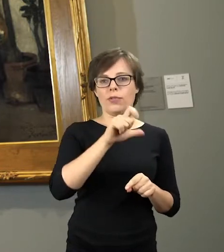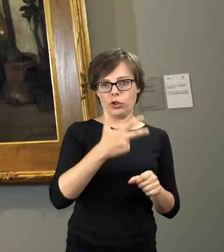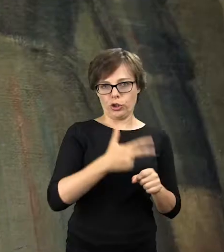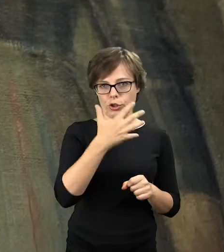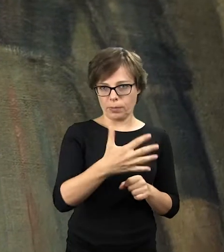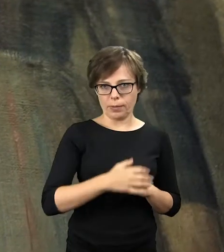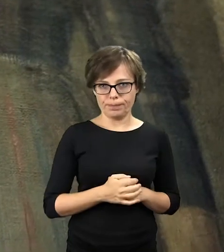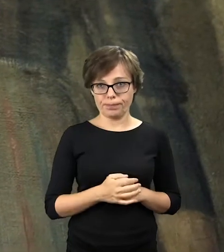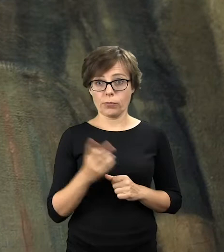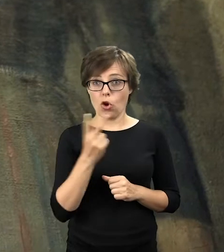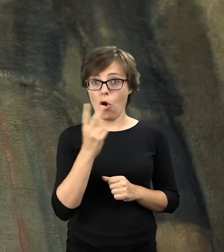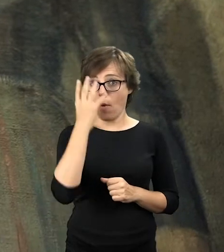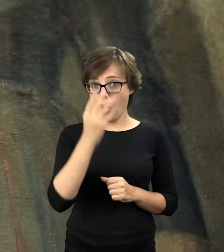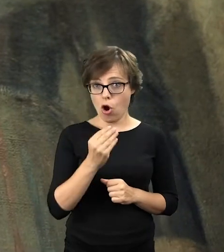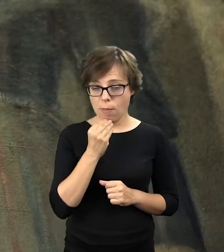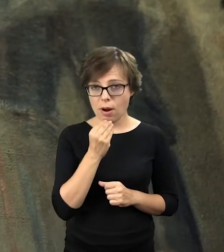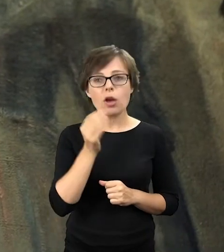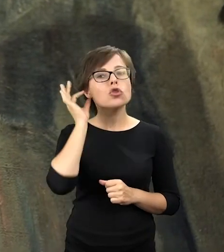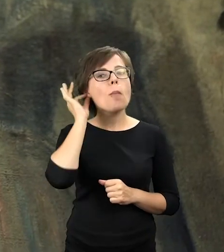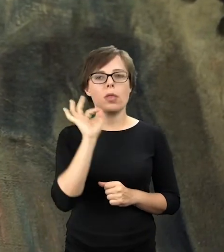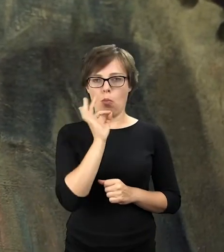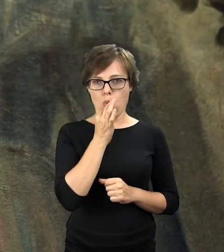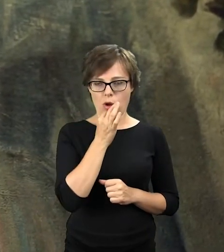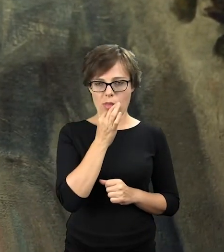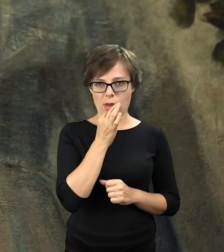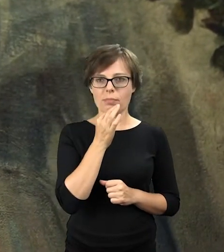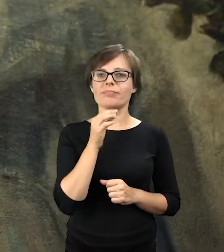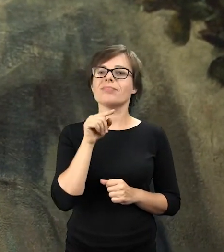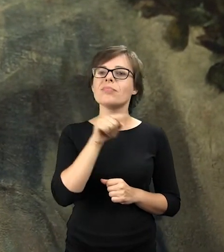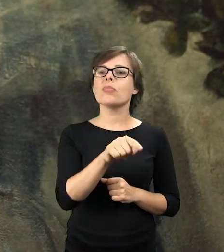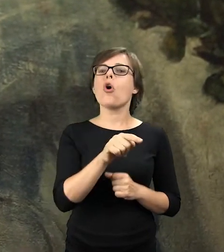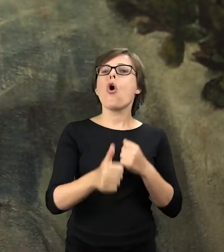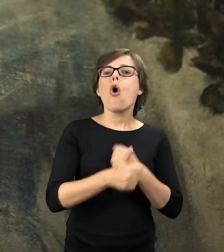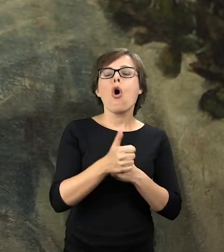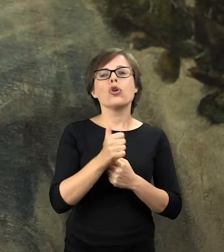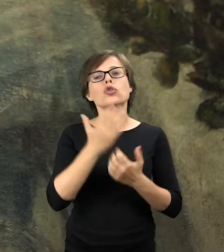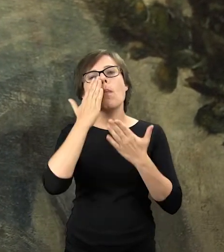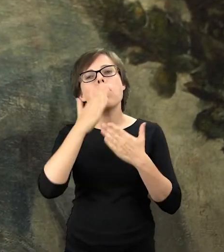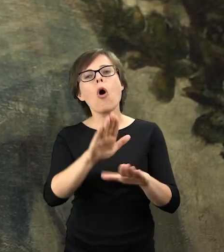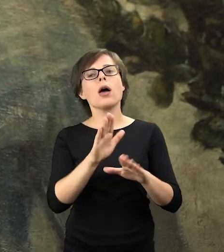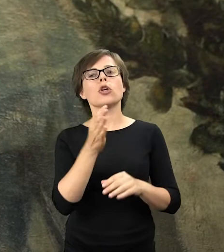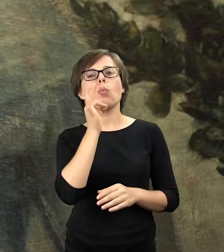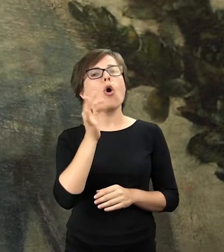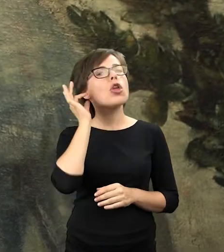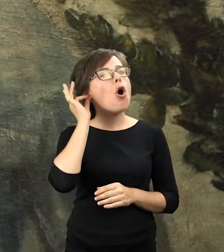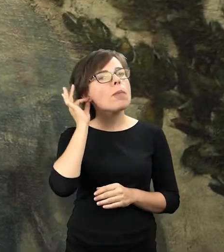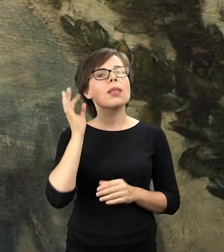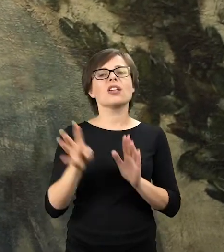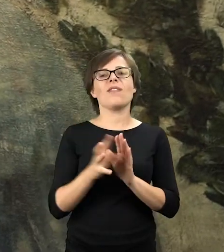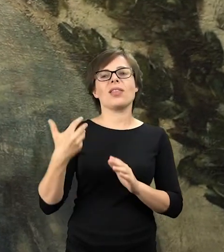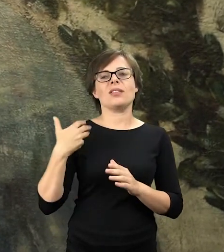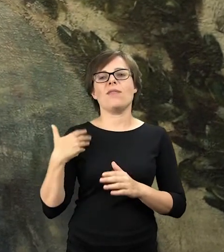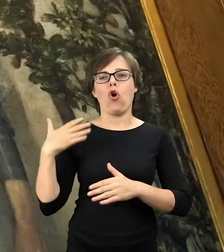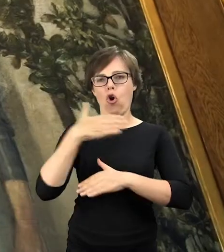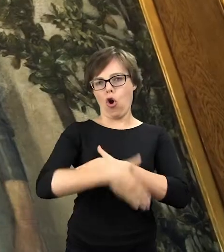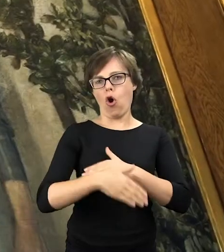przedstawiają młode kobiety. Jest to swoisty, symboliczny obraz pokolenia młodej kobiety końca XIX wieku.